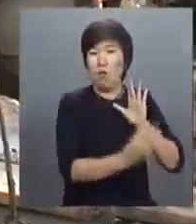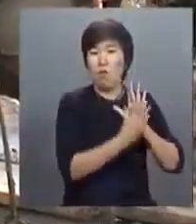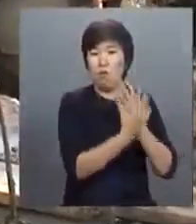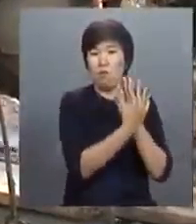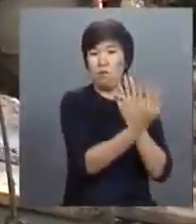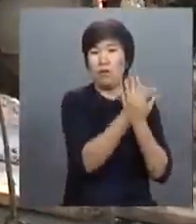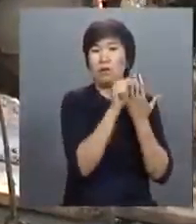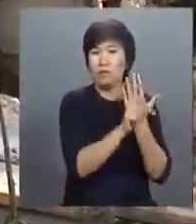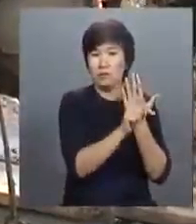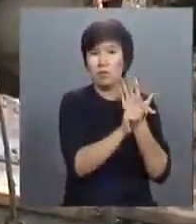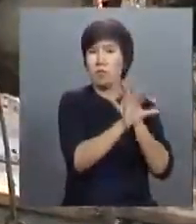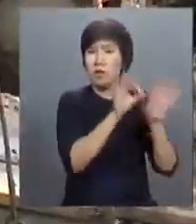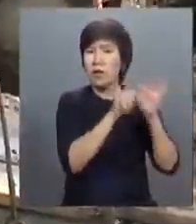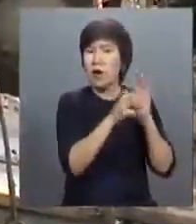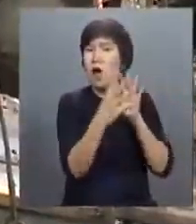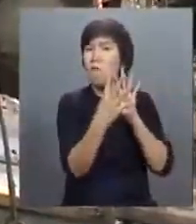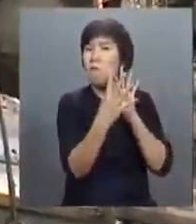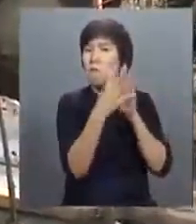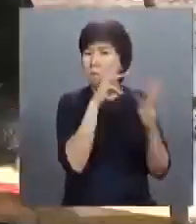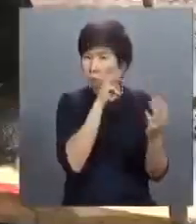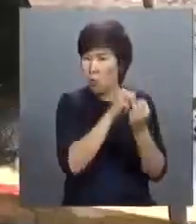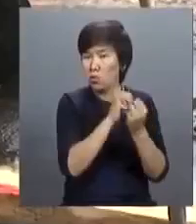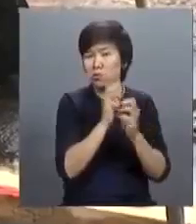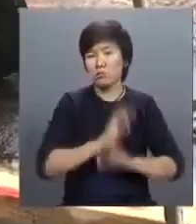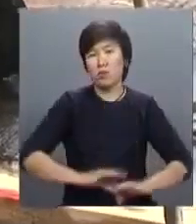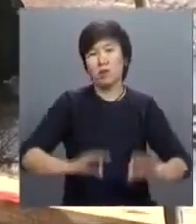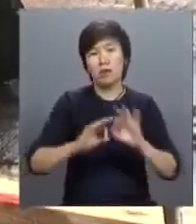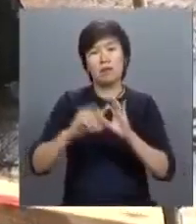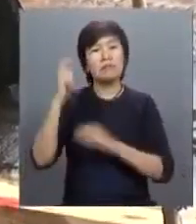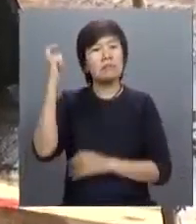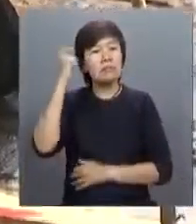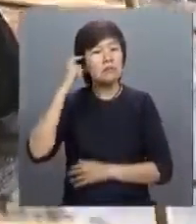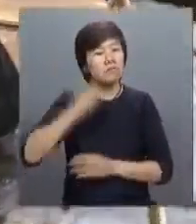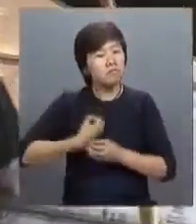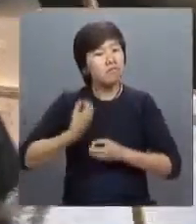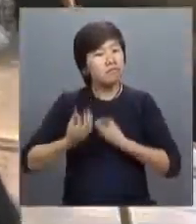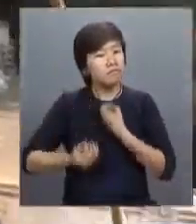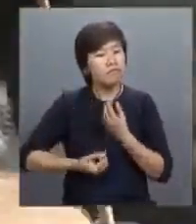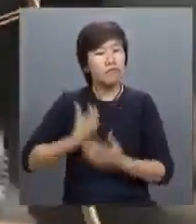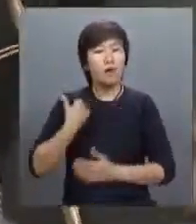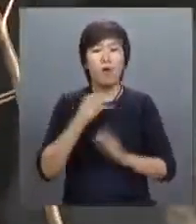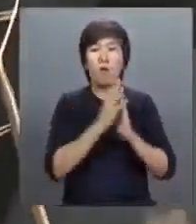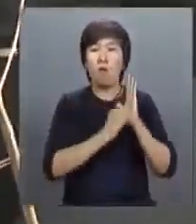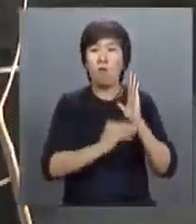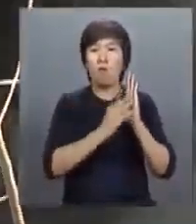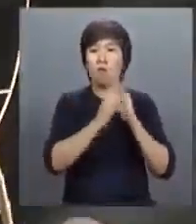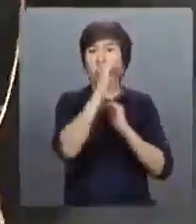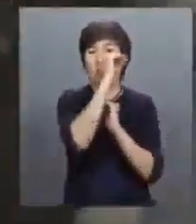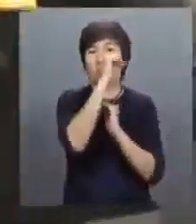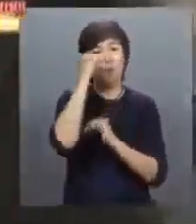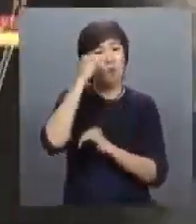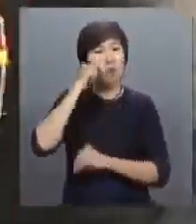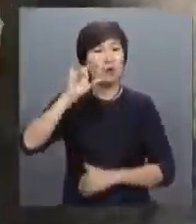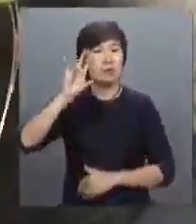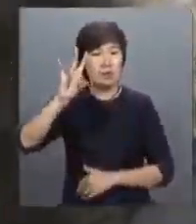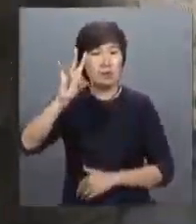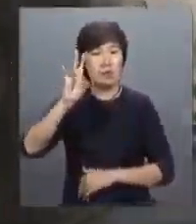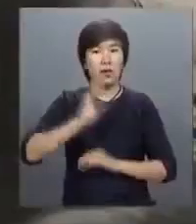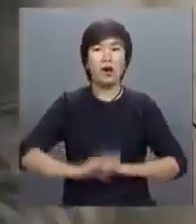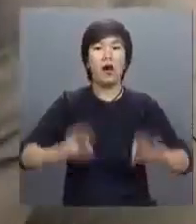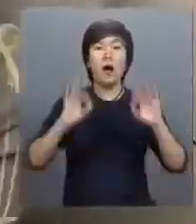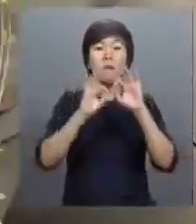พลเอกประวิตรยังระบุถึงกรณีพลเอกชวลิตยงใจยุทธอดีตนายกรัฐมนตรีประกาศยุติการแถลงข่าวในวันนี้โดยเกรงจะทำ